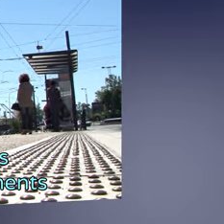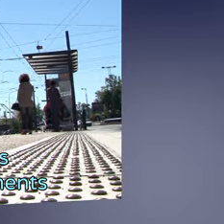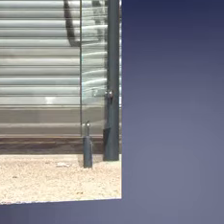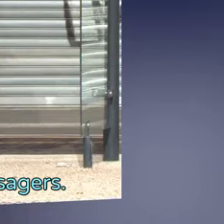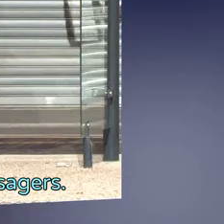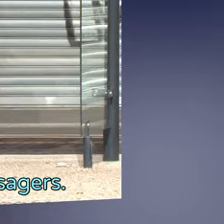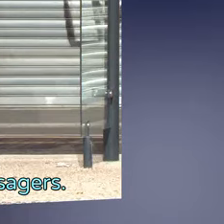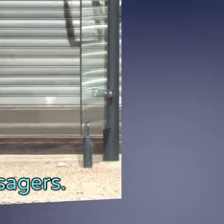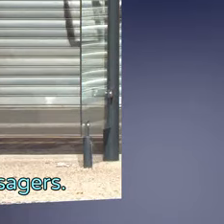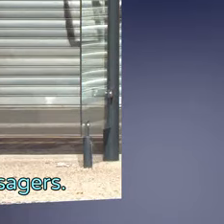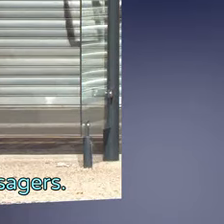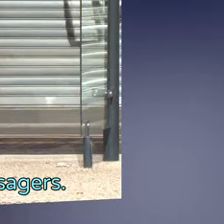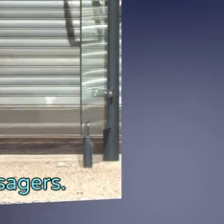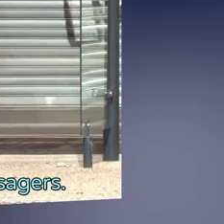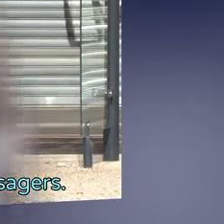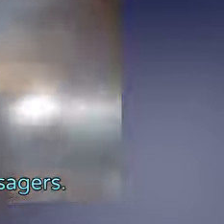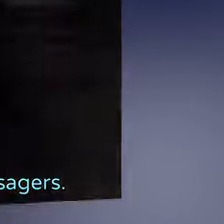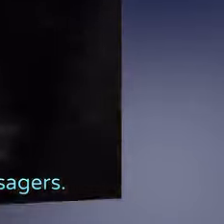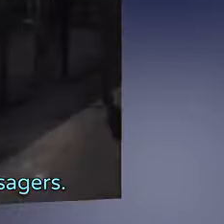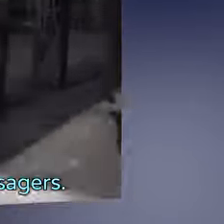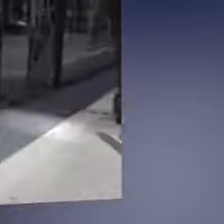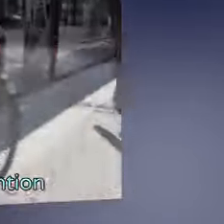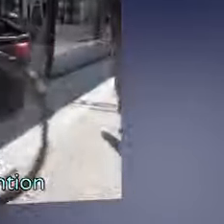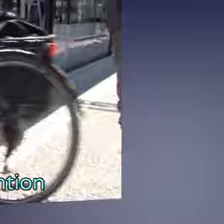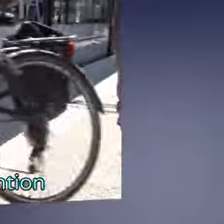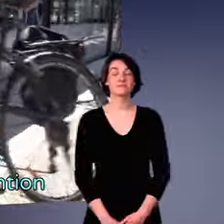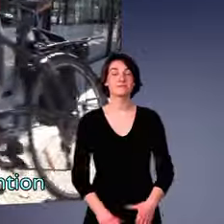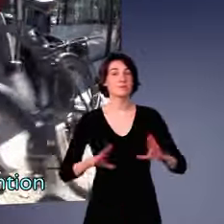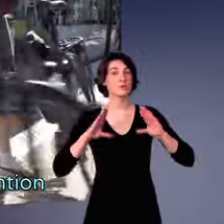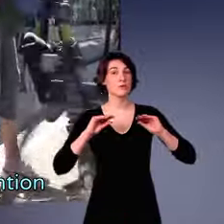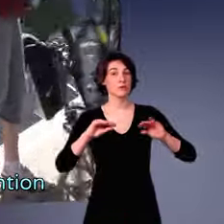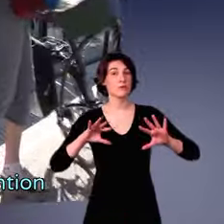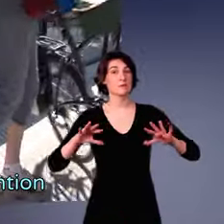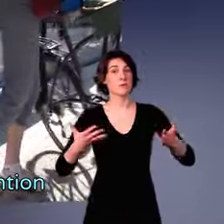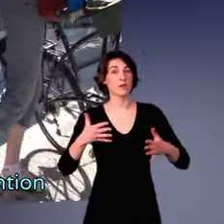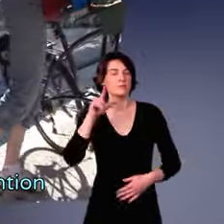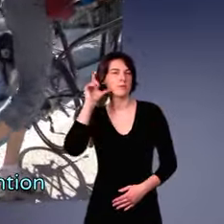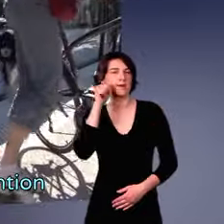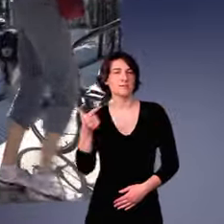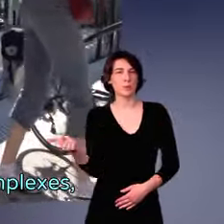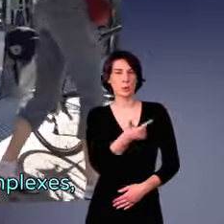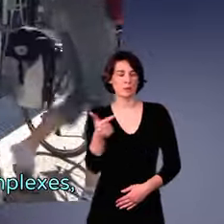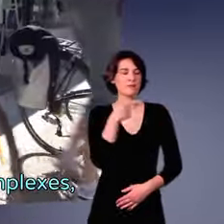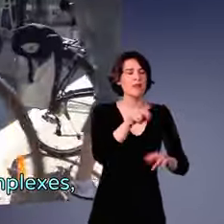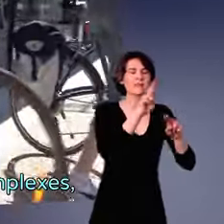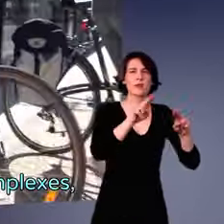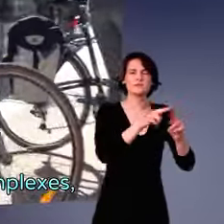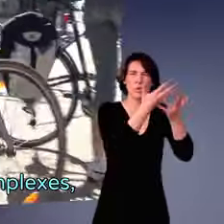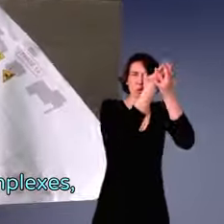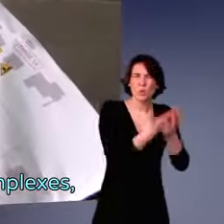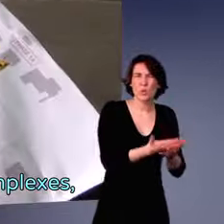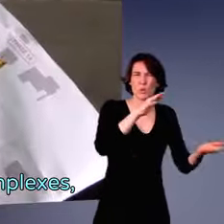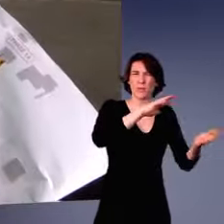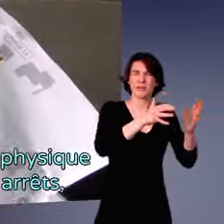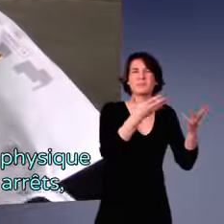aménagements puissent profiter à tous les usagers en veillant également apporter tout autant d'attention aux opérations lourdes